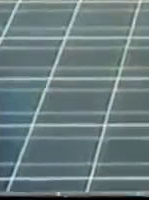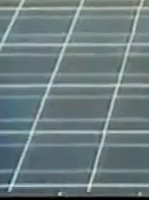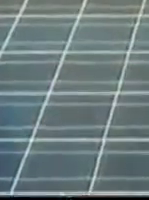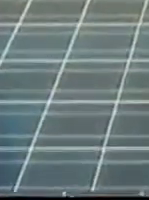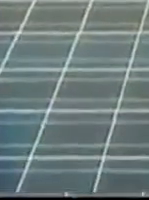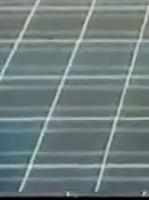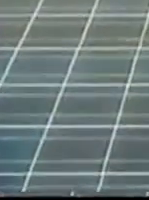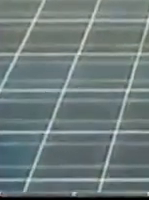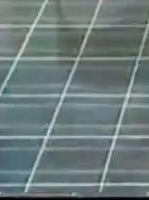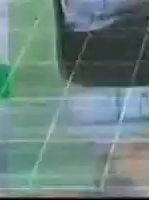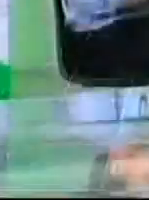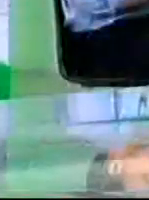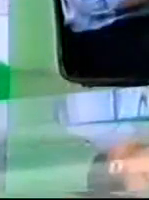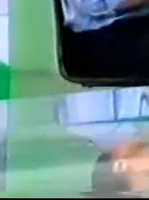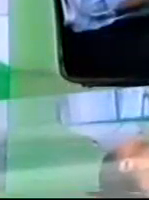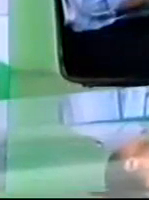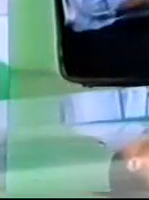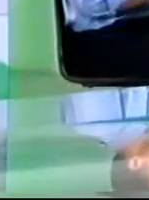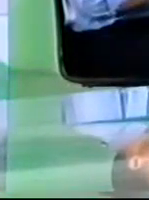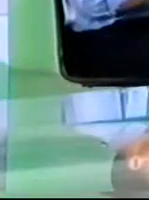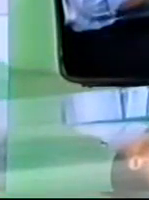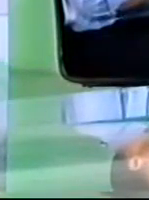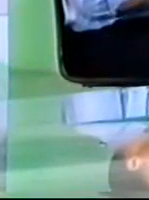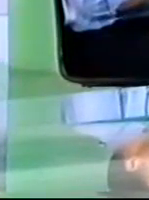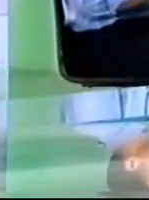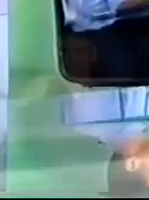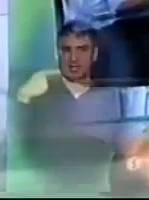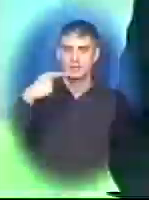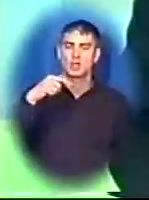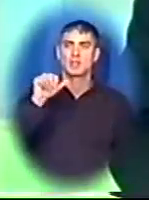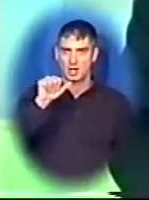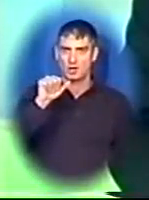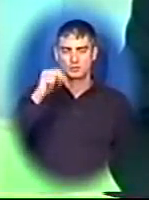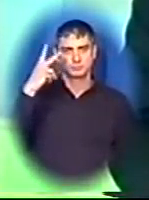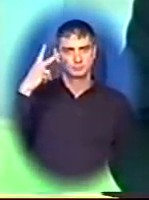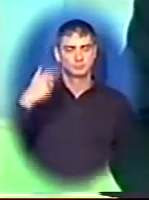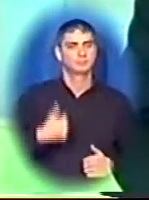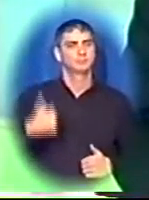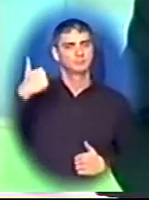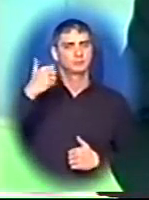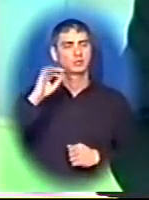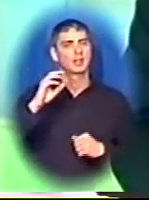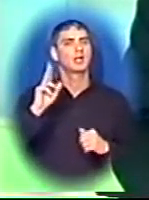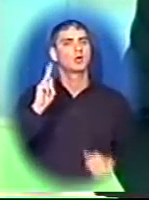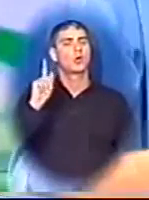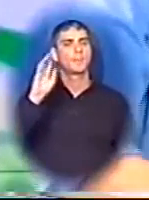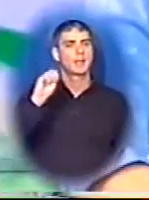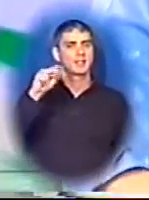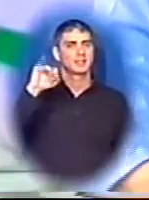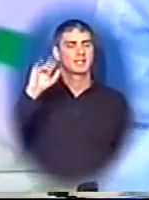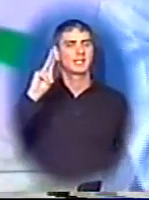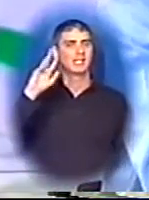החוב תהפוך להרבה יותר חשמל. שלום גדעון אהרון, סמנכ"ל Eurotech Communication. שלום רב, ערב טוב.